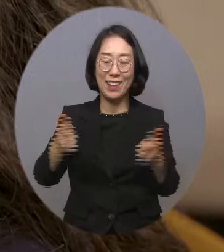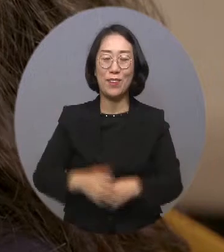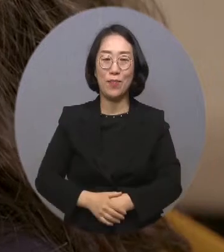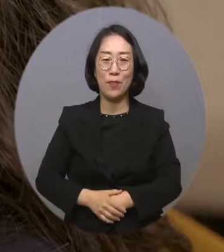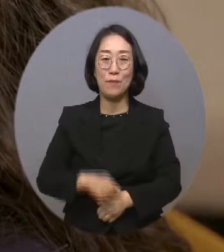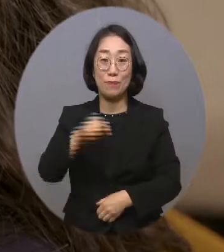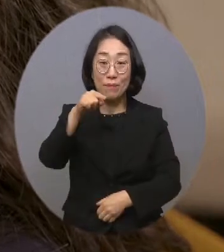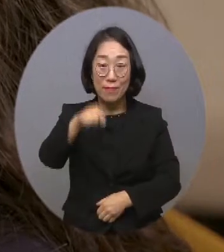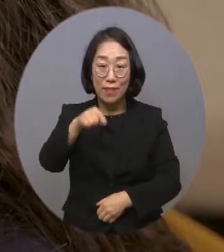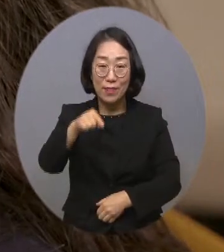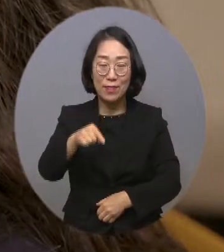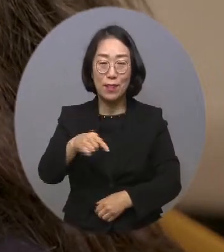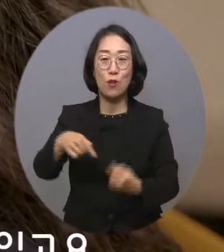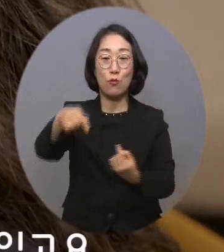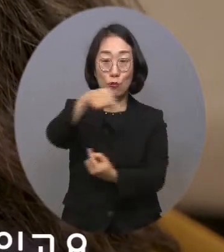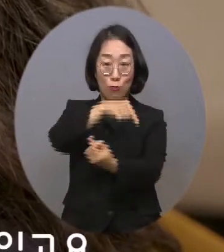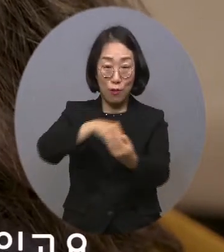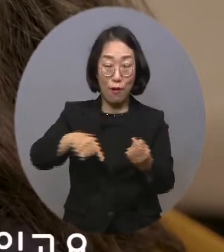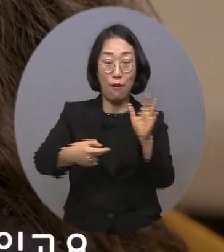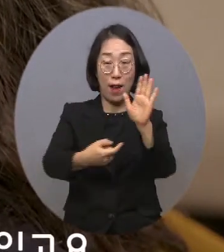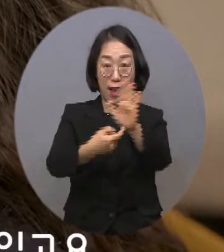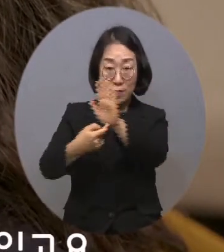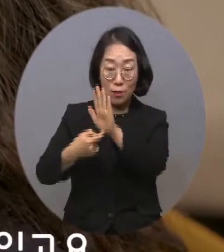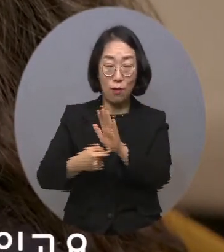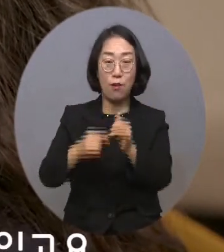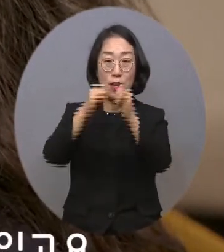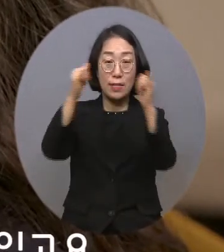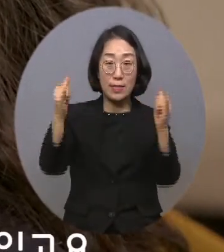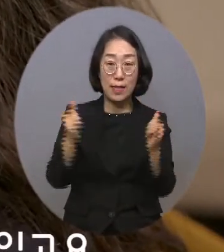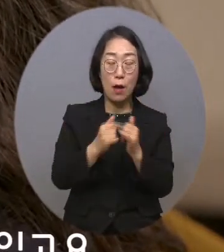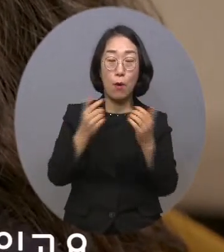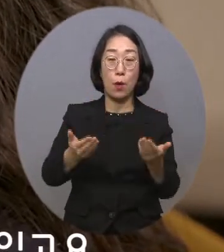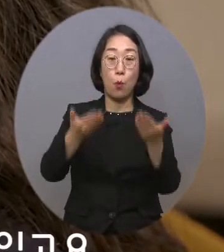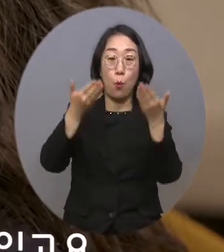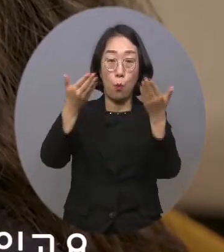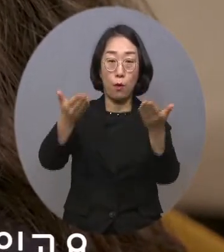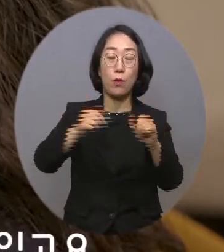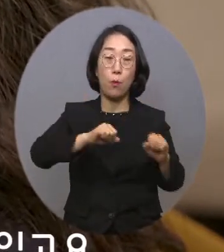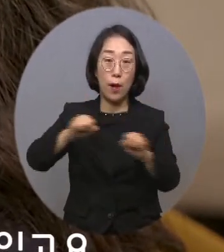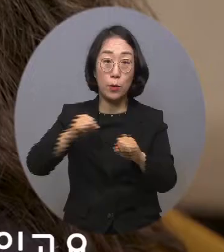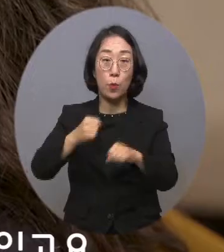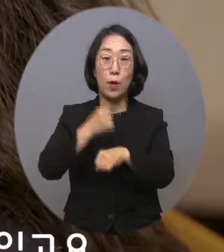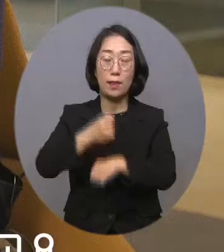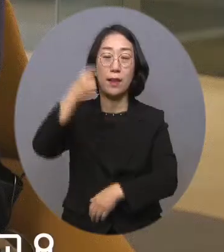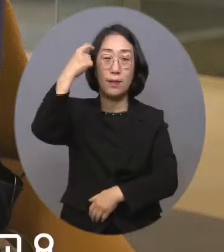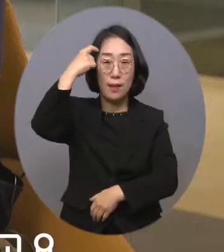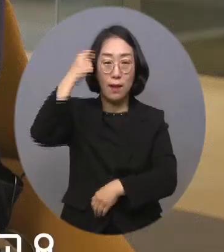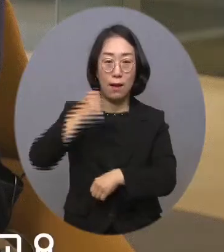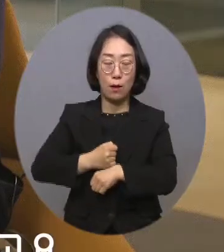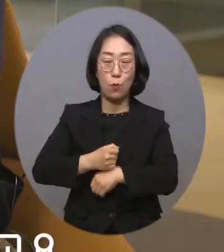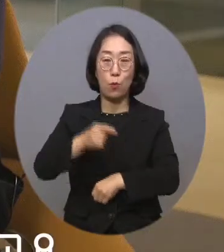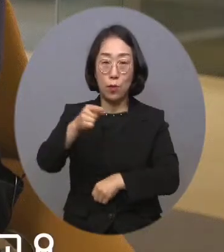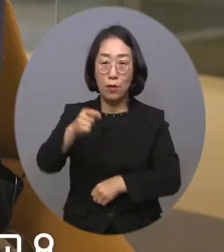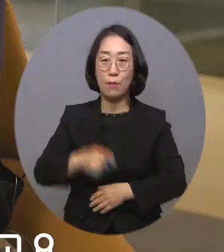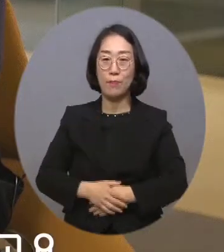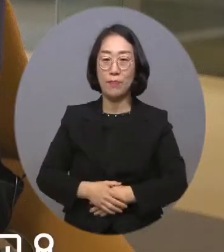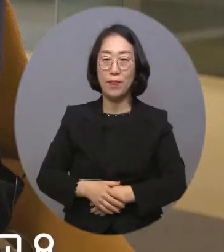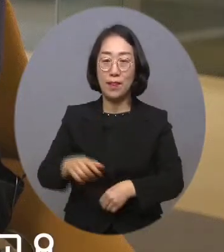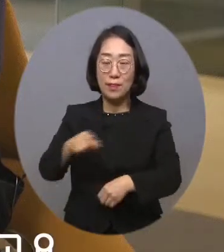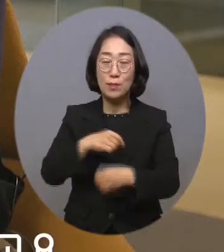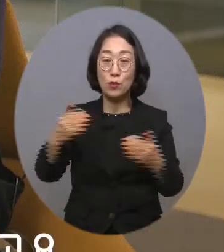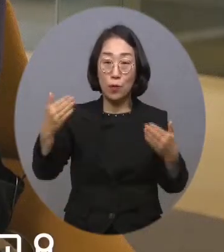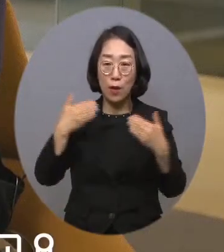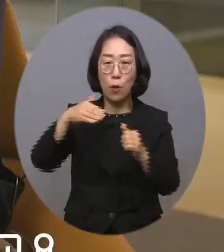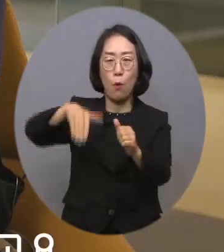운영 자체만으로도 저희는 기본적인 사회공헌 활동을 하고 있다는 생각을 하고 있고요. 그 일환으로 특수학교의